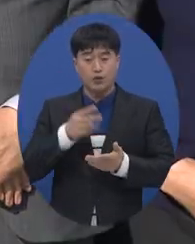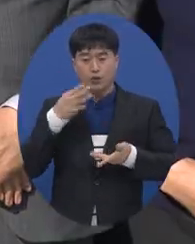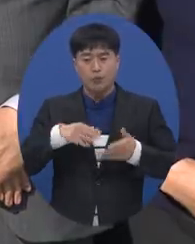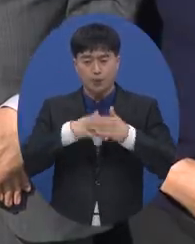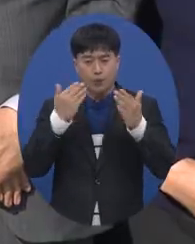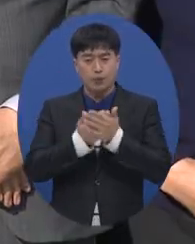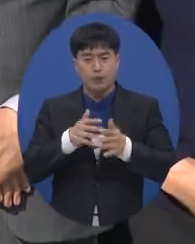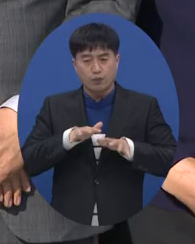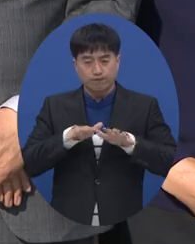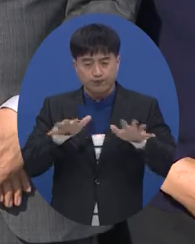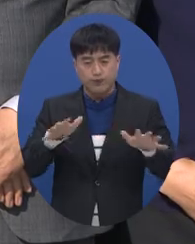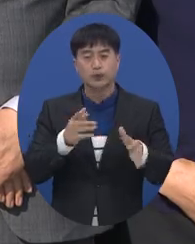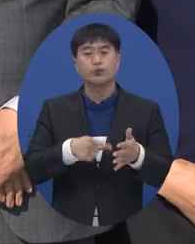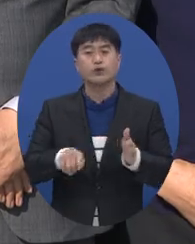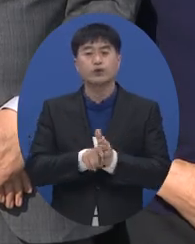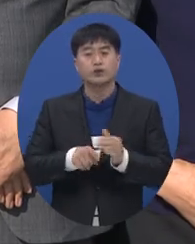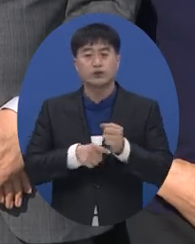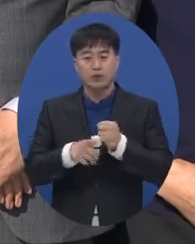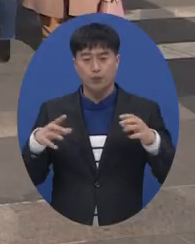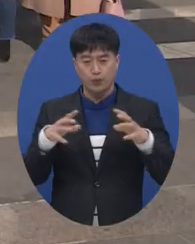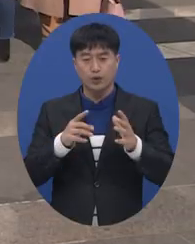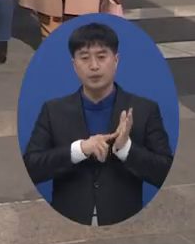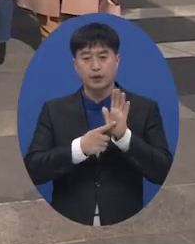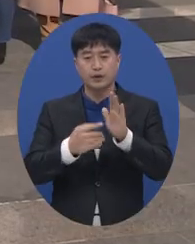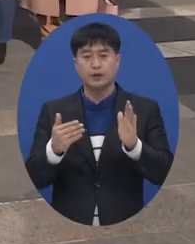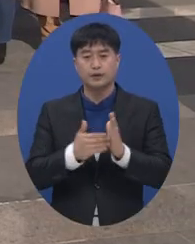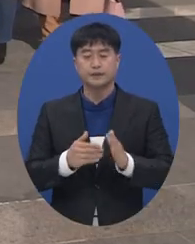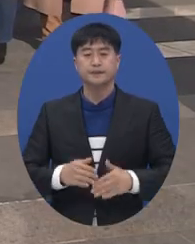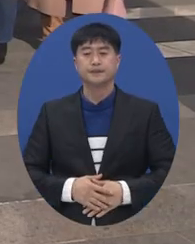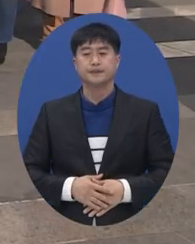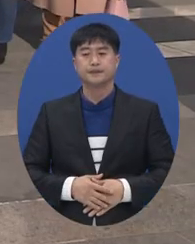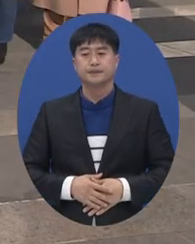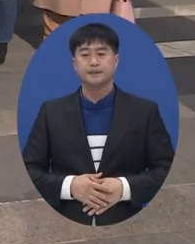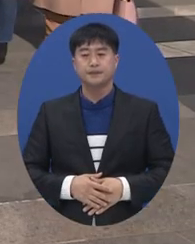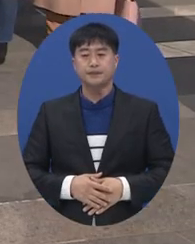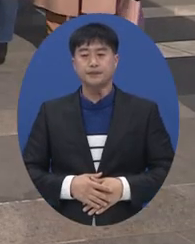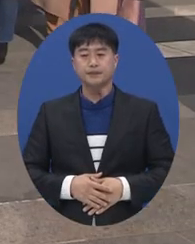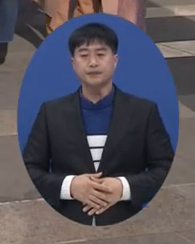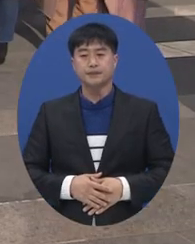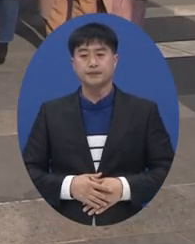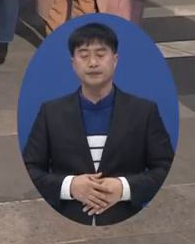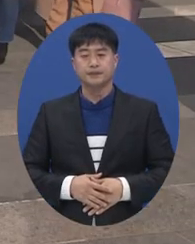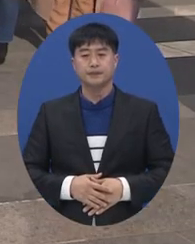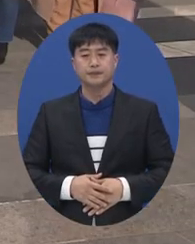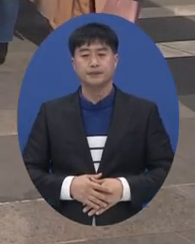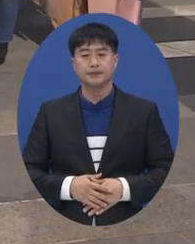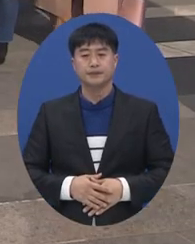확대될 수 있도록 함께 뜻을 모으겠다고 밝혔습니다. 경기주TV 한선지입니다.